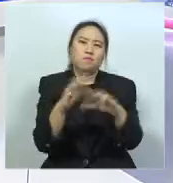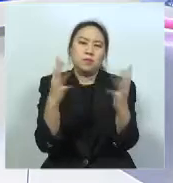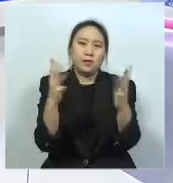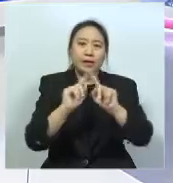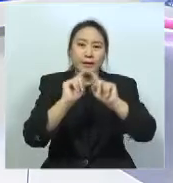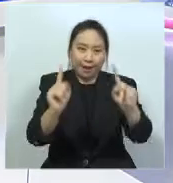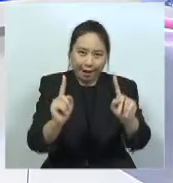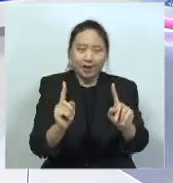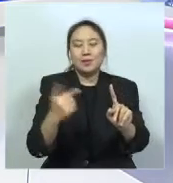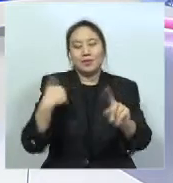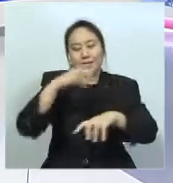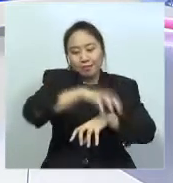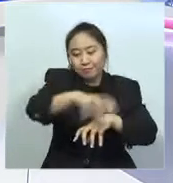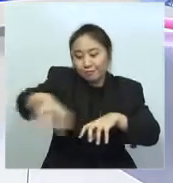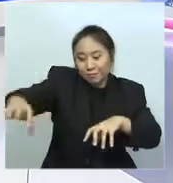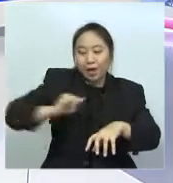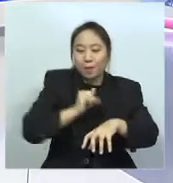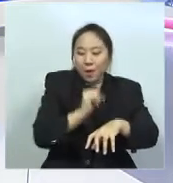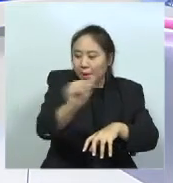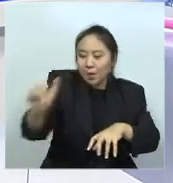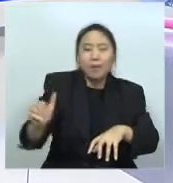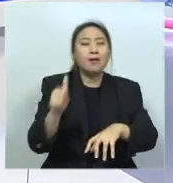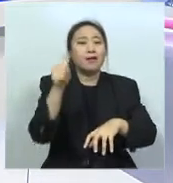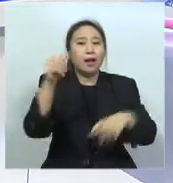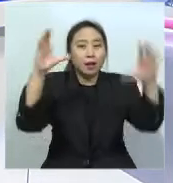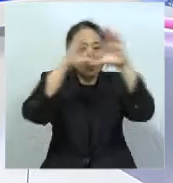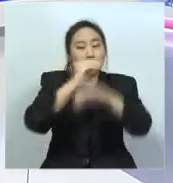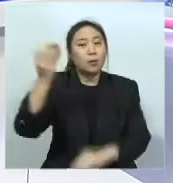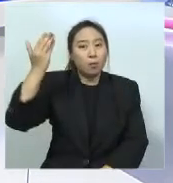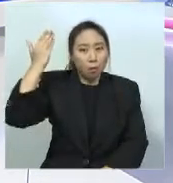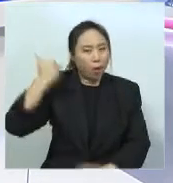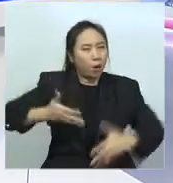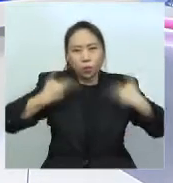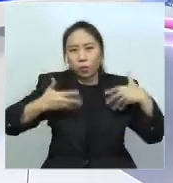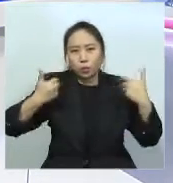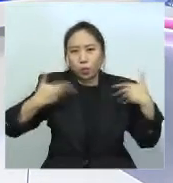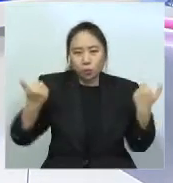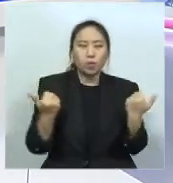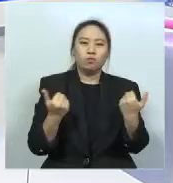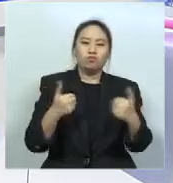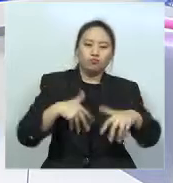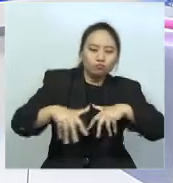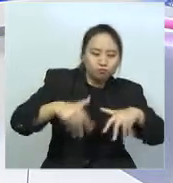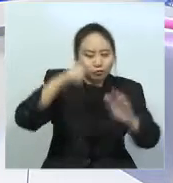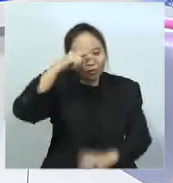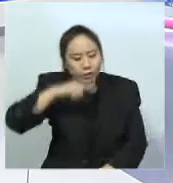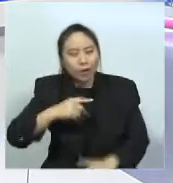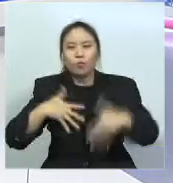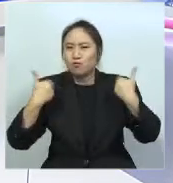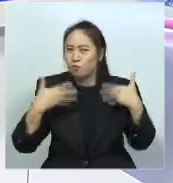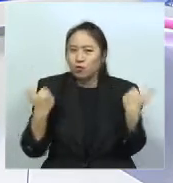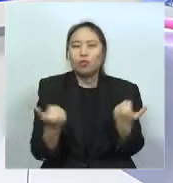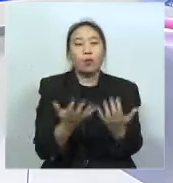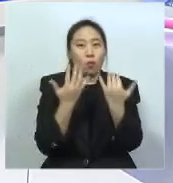ะแต่ก็ร่วมกันในหลายๆพื้นที่ได้เรียกว่าบรรยากาศเมื่อช่วงคืนที่ผ่านมาสนุกสนานสร้างความสุขให้กับคนไทยเป็นอย่างมาก